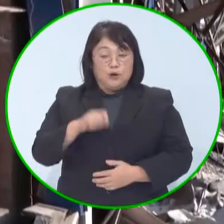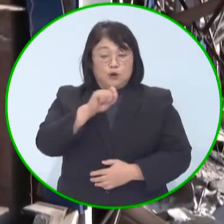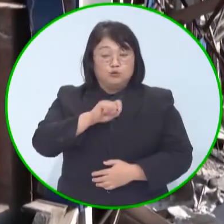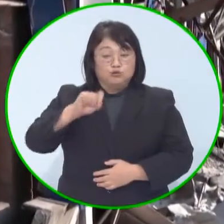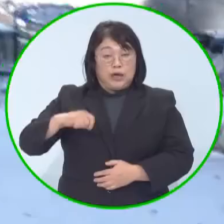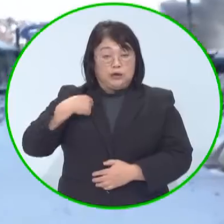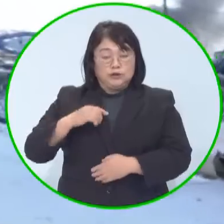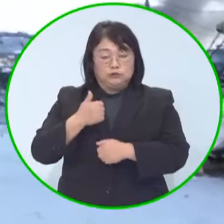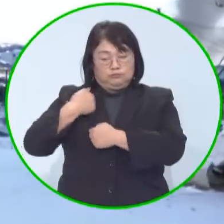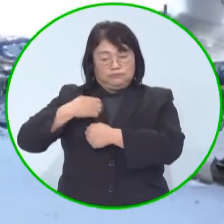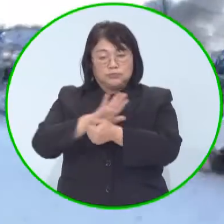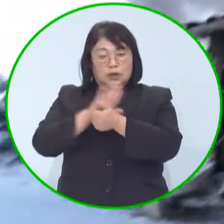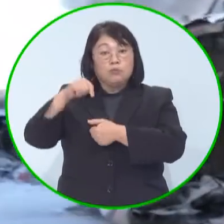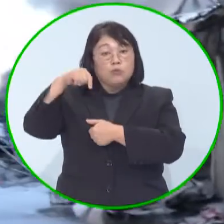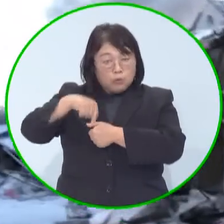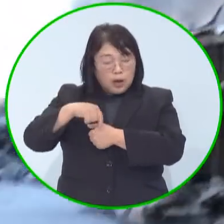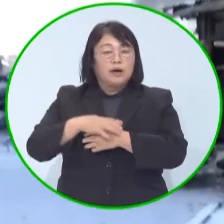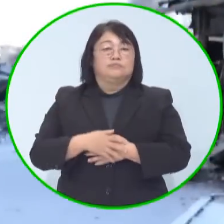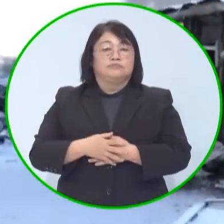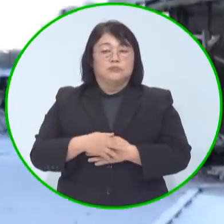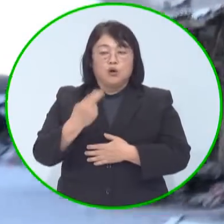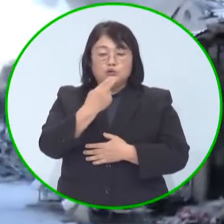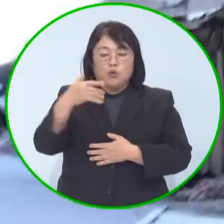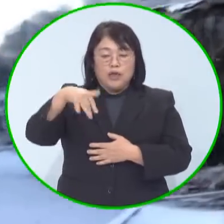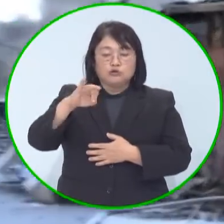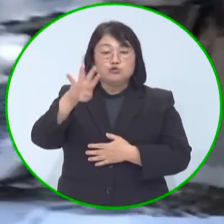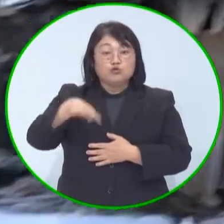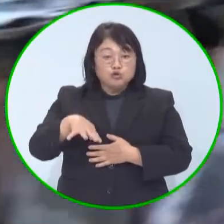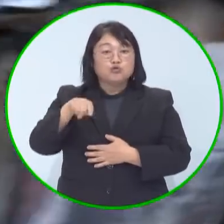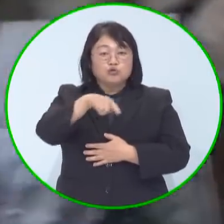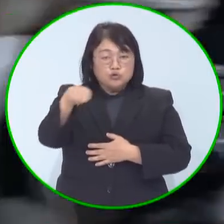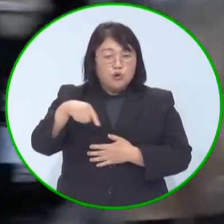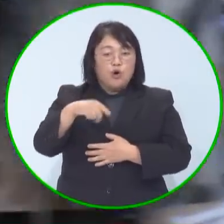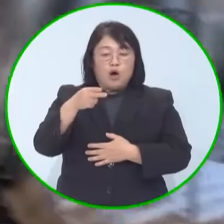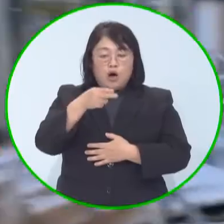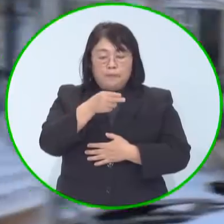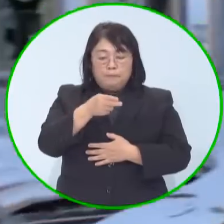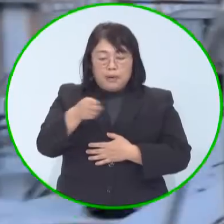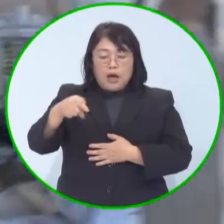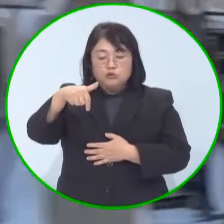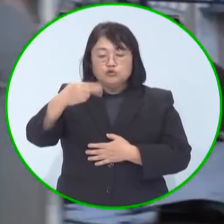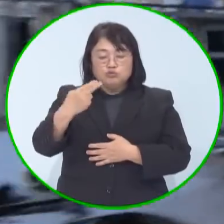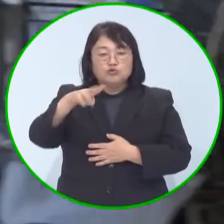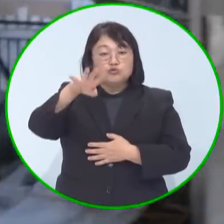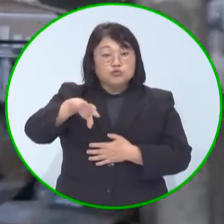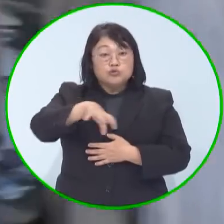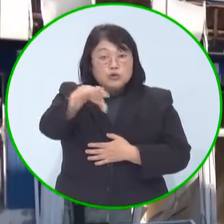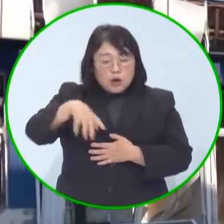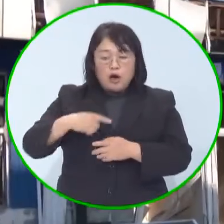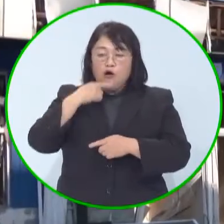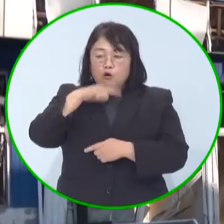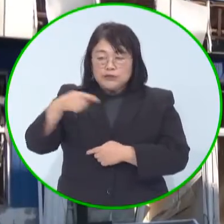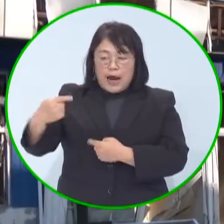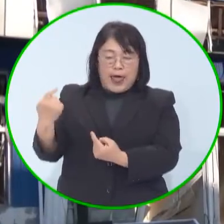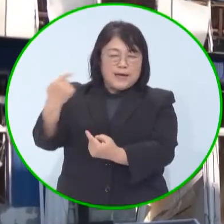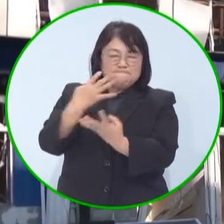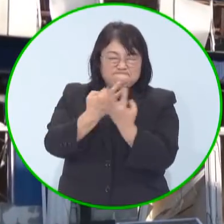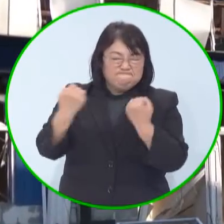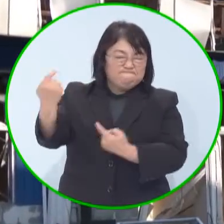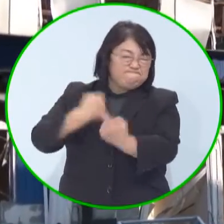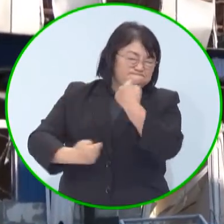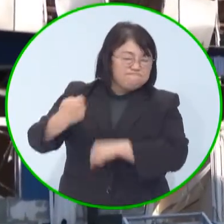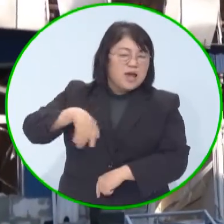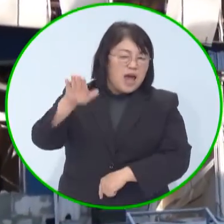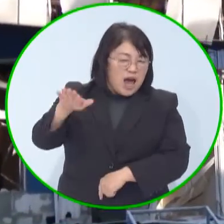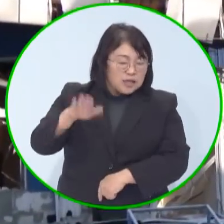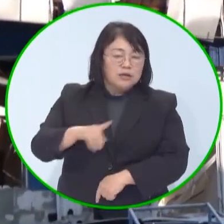ウクライナ軍の参謀本部は7日ドネツク州の激戦地バハムと周辺でロシア軍から多数の